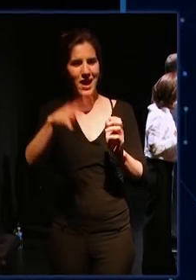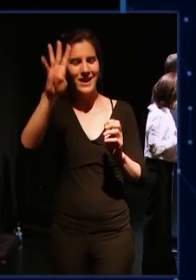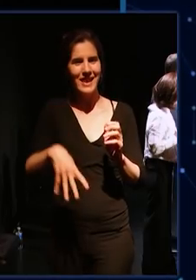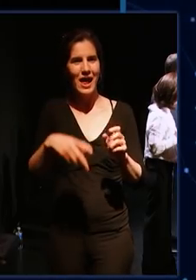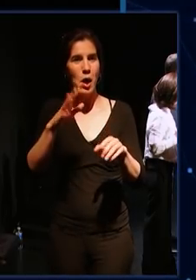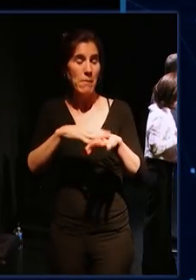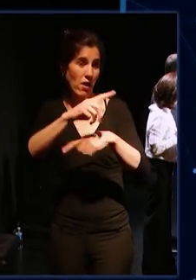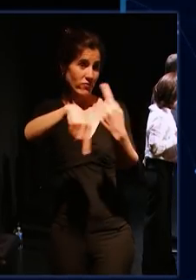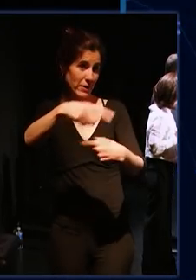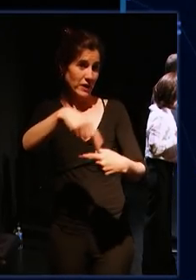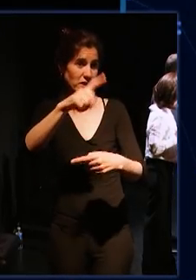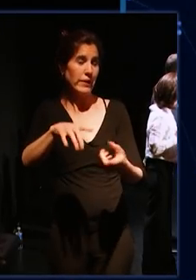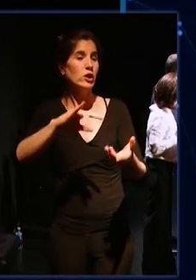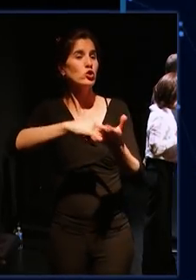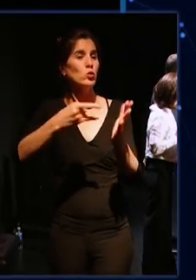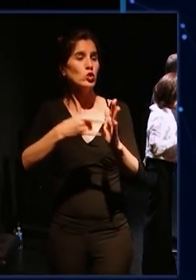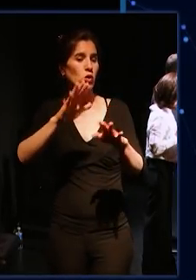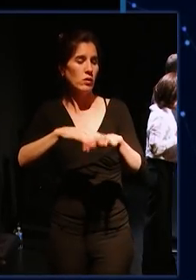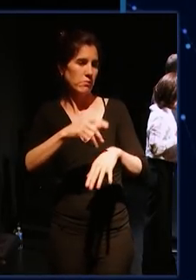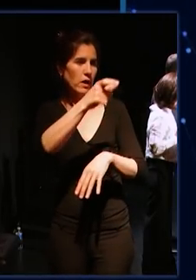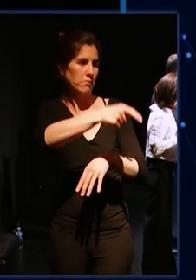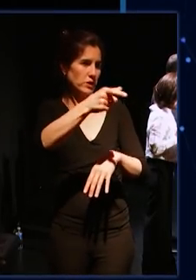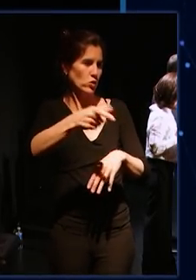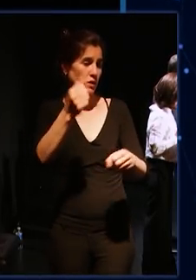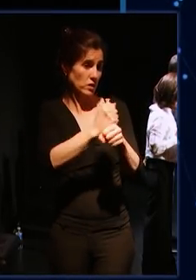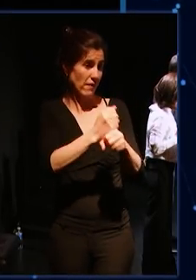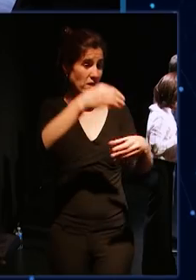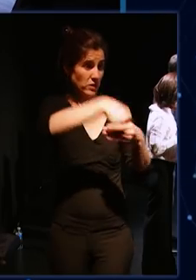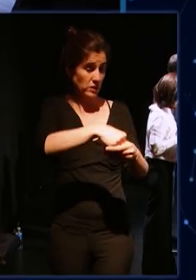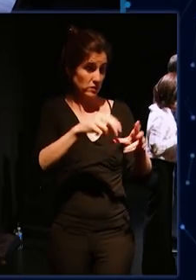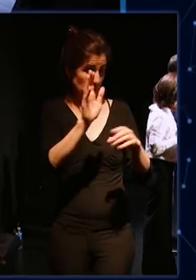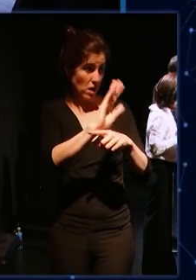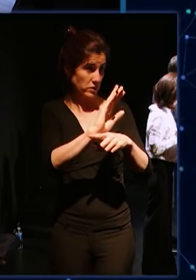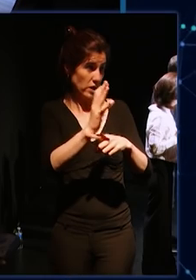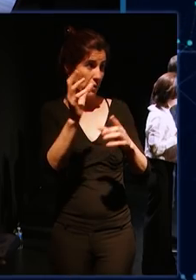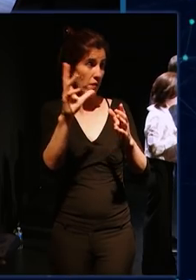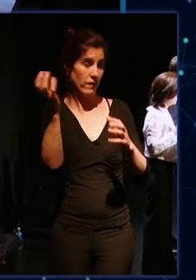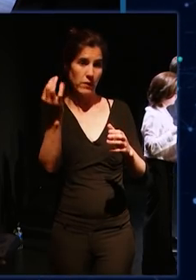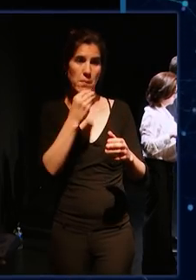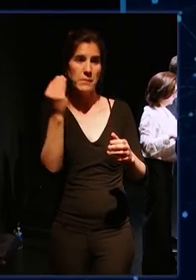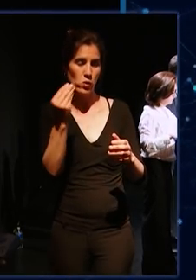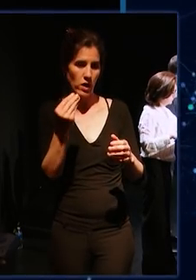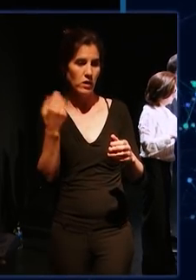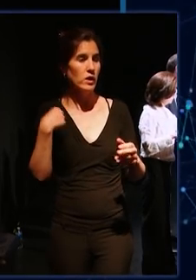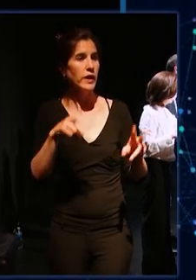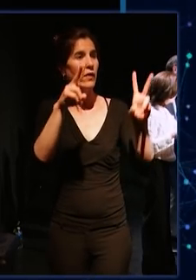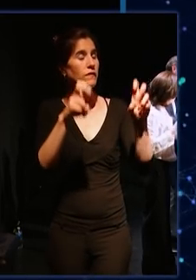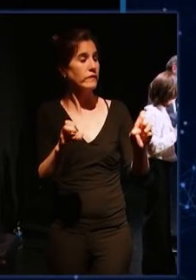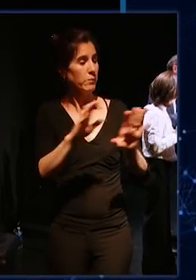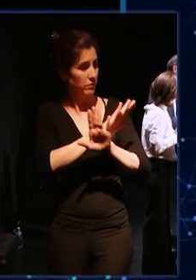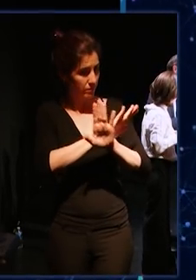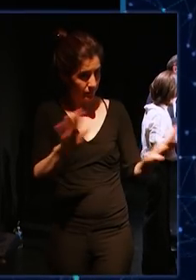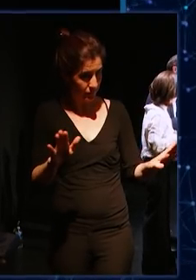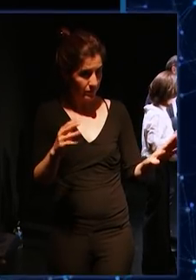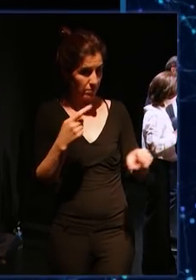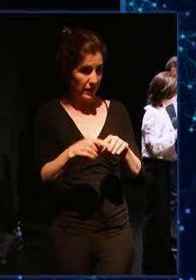manera definitiva la situació dels treballadors de l'esbarjo. Molt bé, doncs haurem de deixar aquest bloc aquí perquè ja anem una mica passats de temps